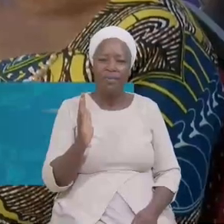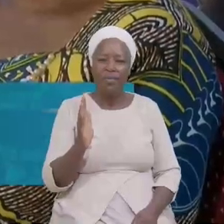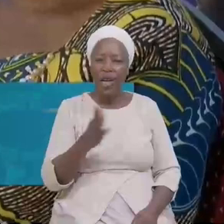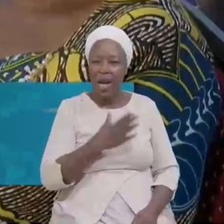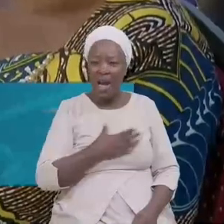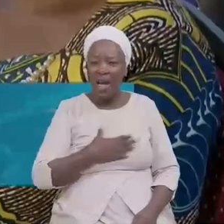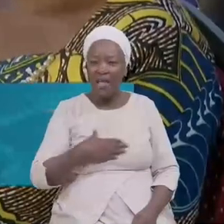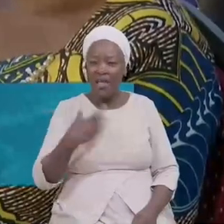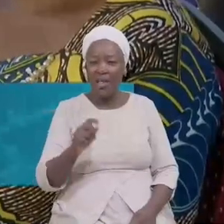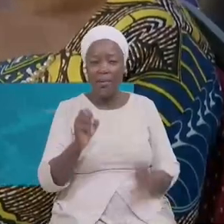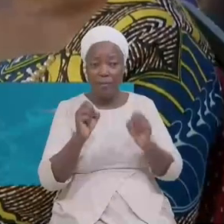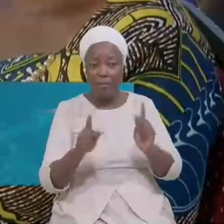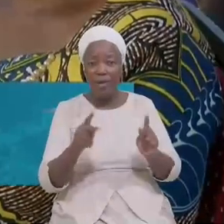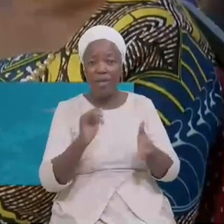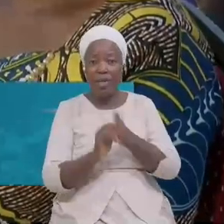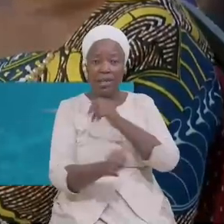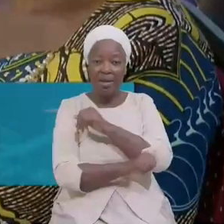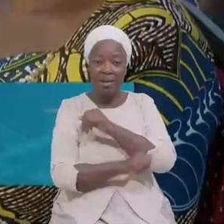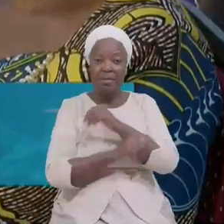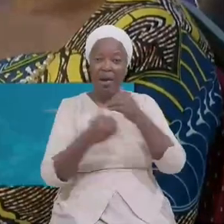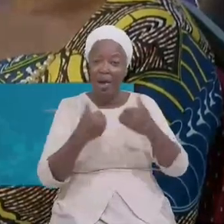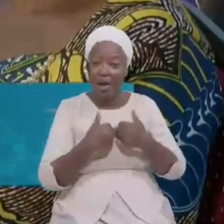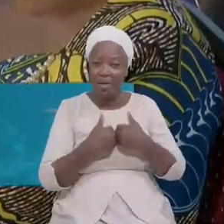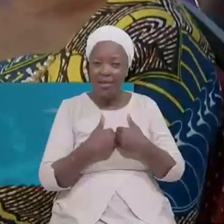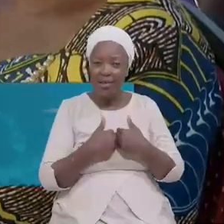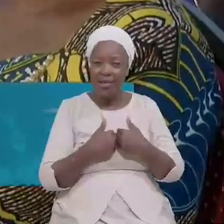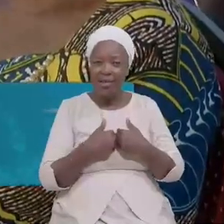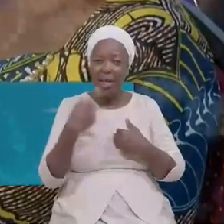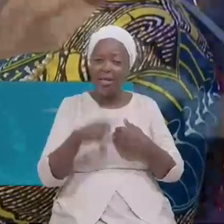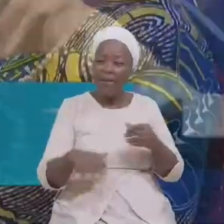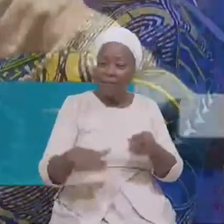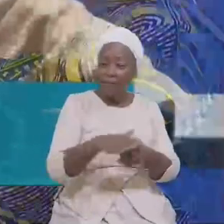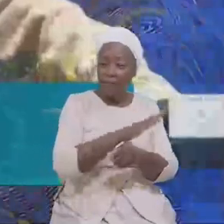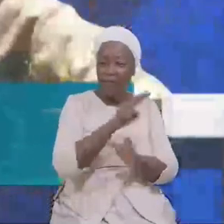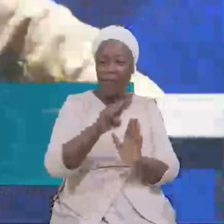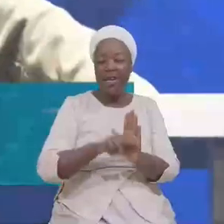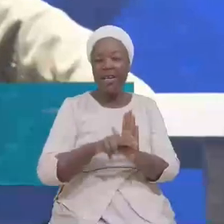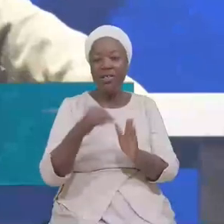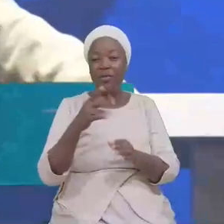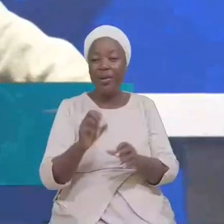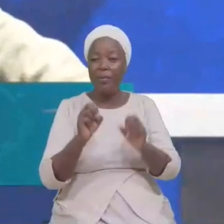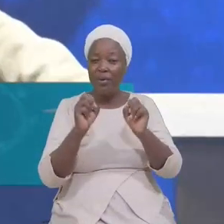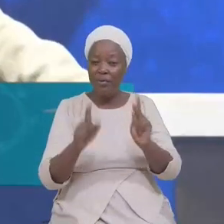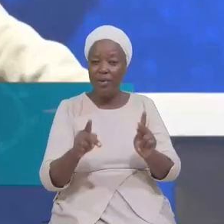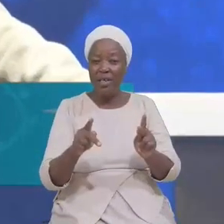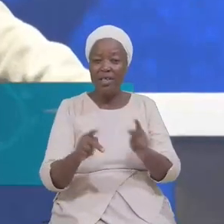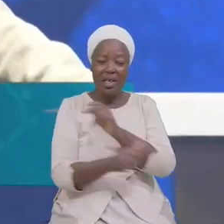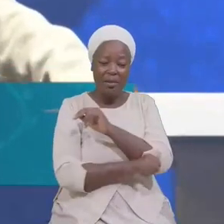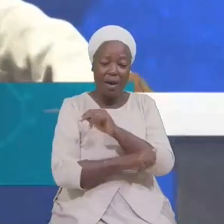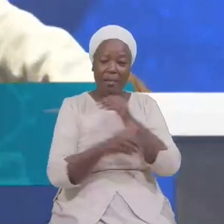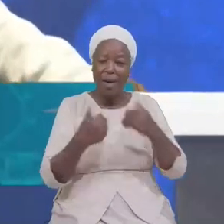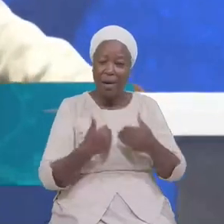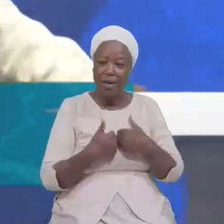Et le privilège qu'Abraham avait, la plénitude des